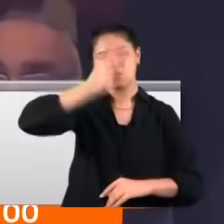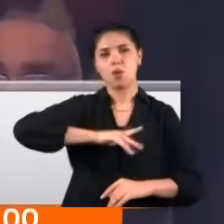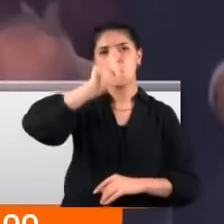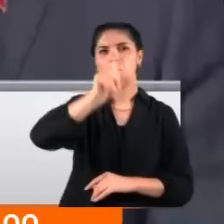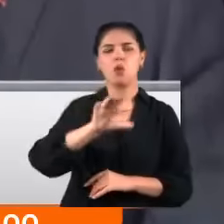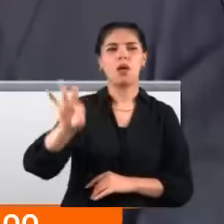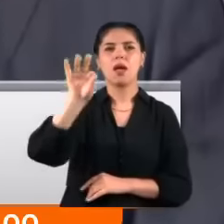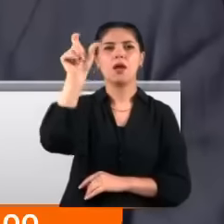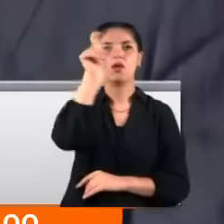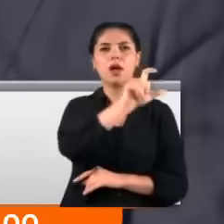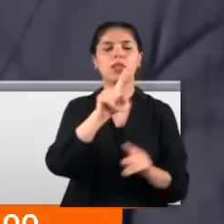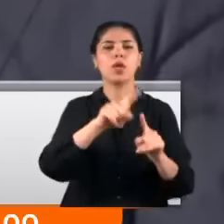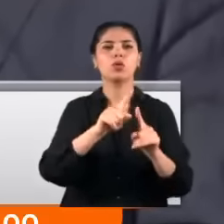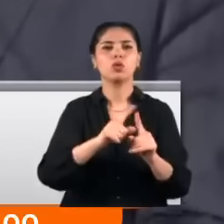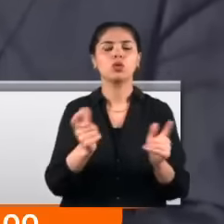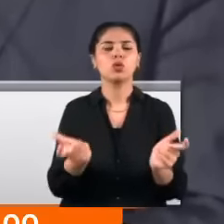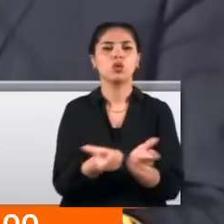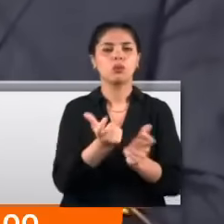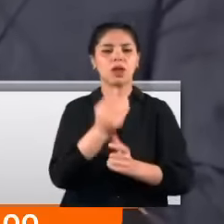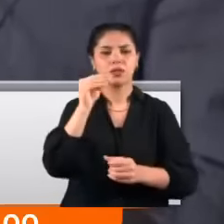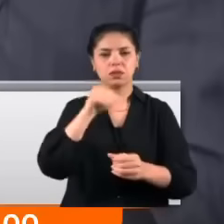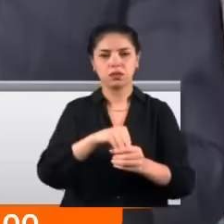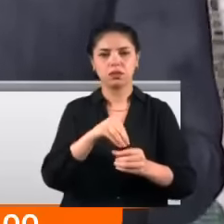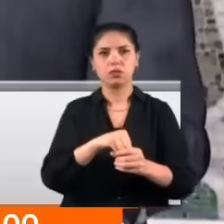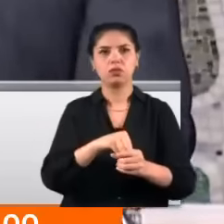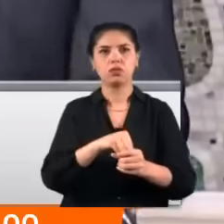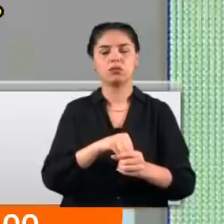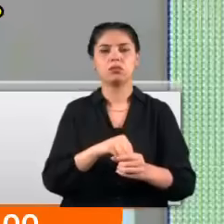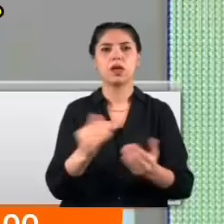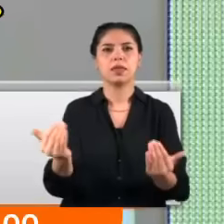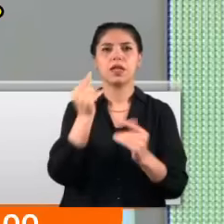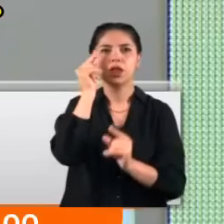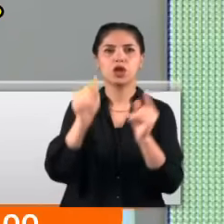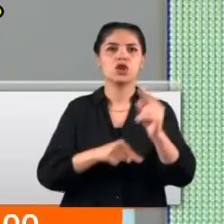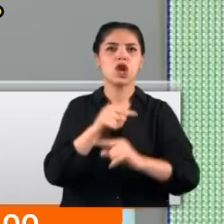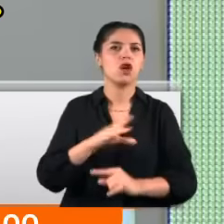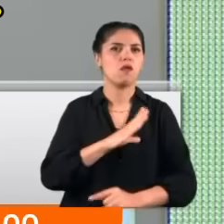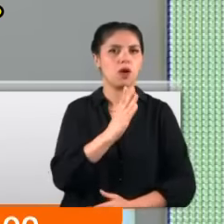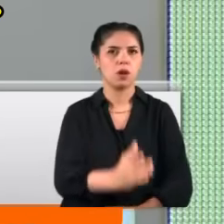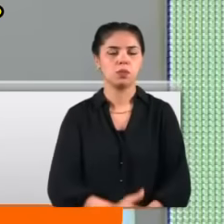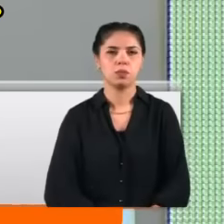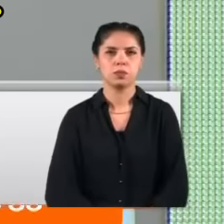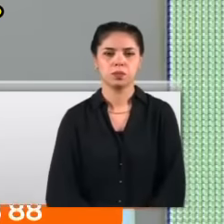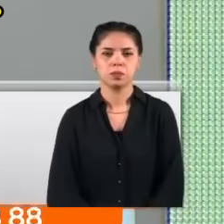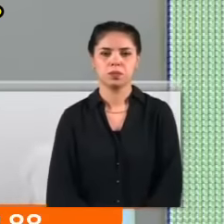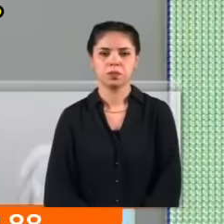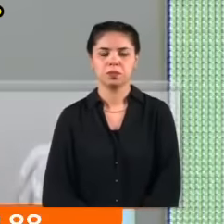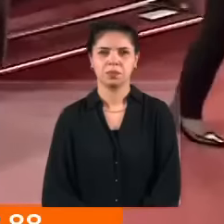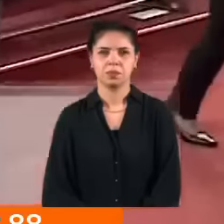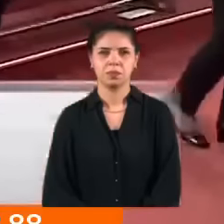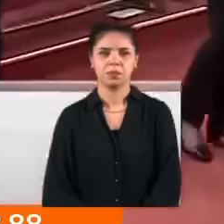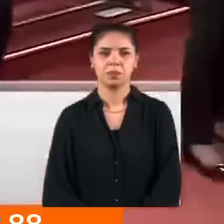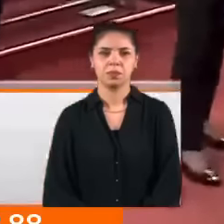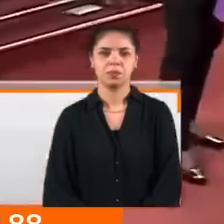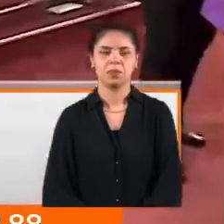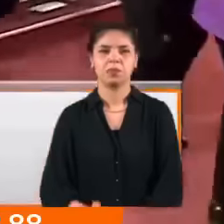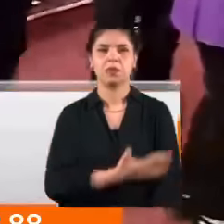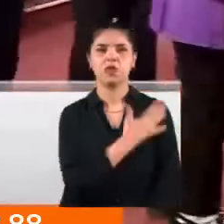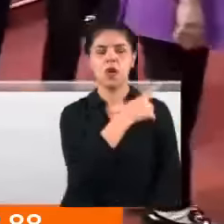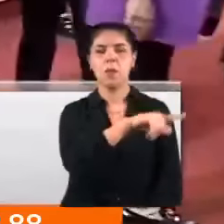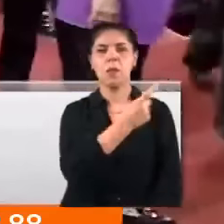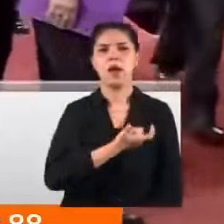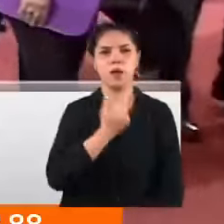planlanan tüzük kurultayında saflarını sıkılaştırmak için düğmeye bastı. Asla vazgeçmeyecek bir maraton koşucusuyum. CHP